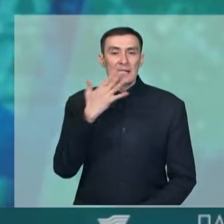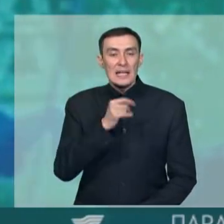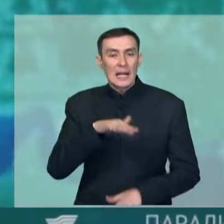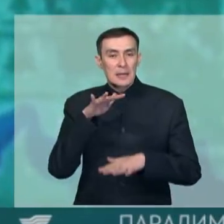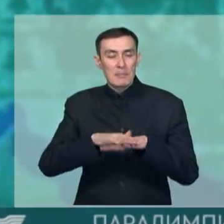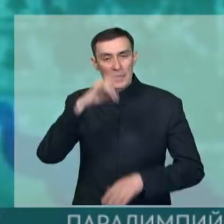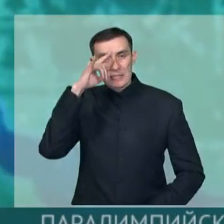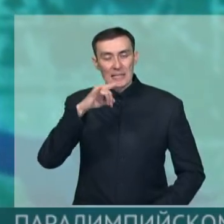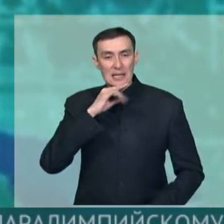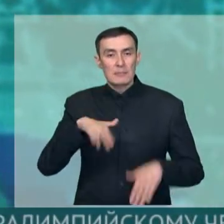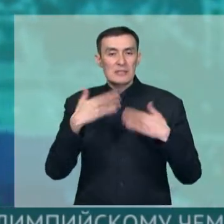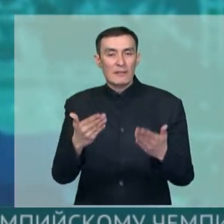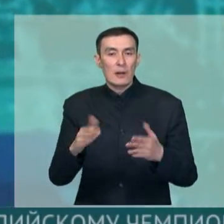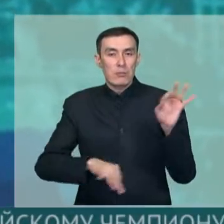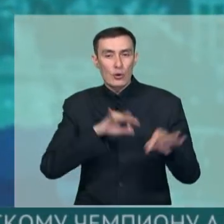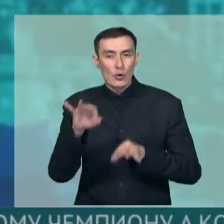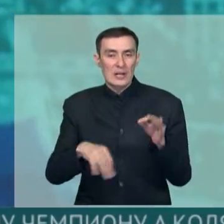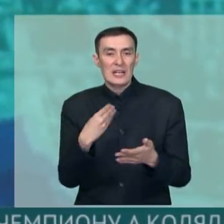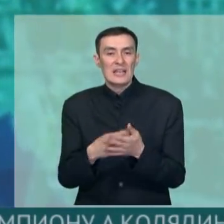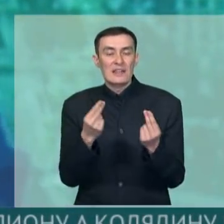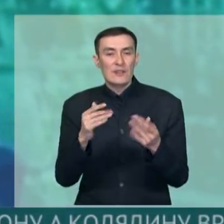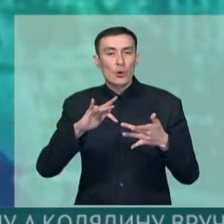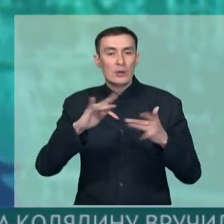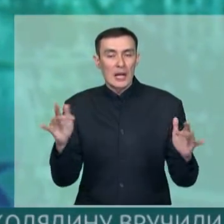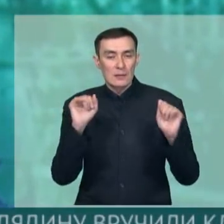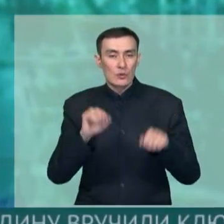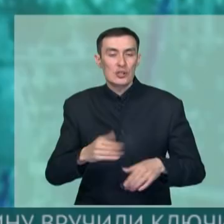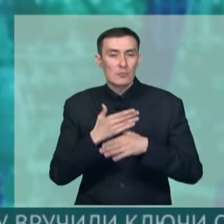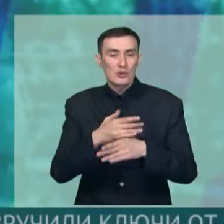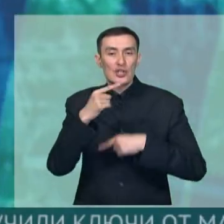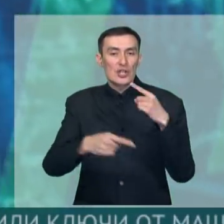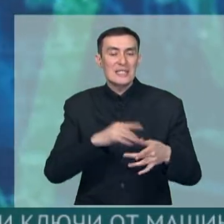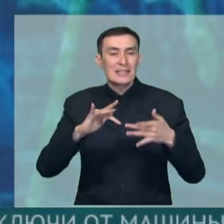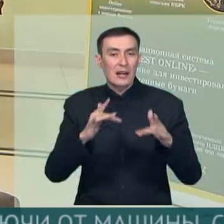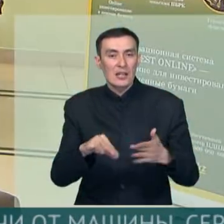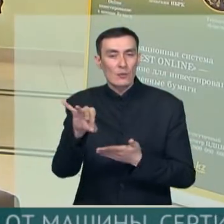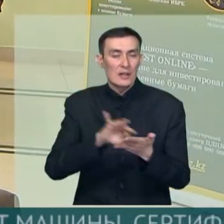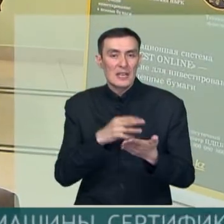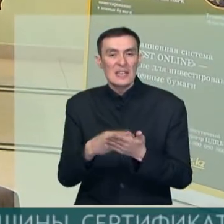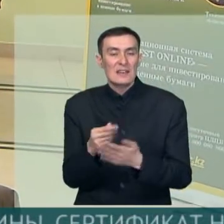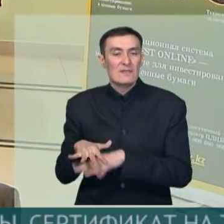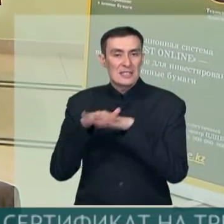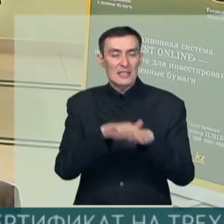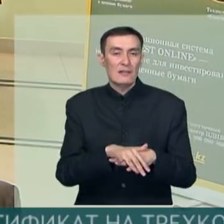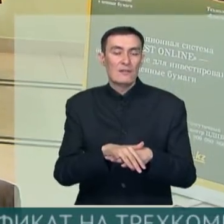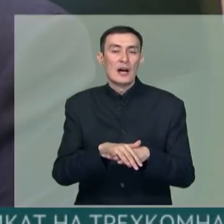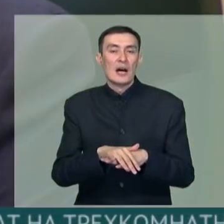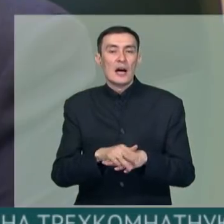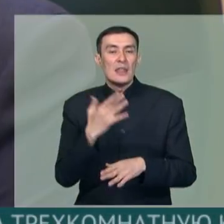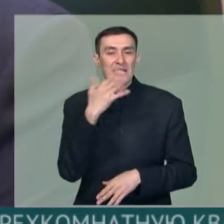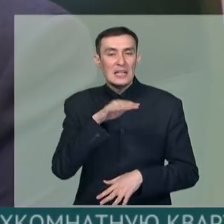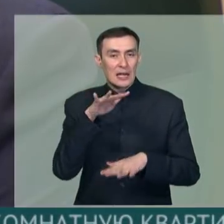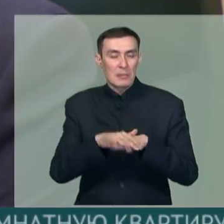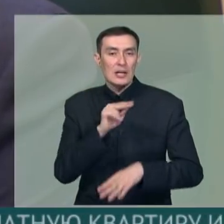Национальный банк Казахстана презентовал проект «Инвест онлайн». С его помощью можно в онлайн-режиме инвестировать средства в ноты Нацбанка